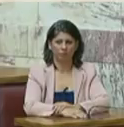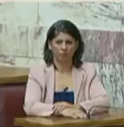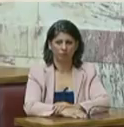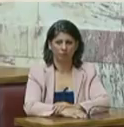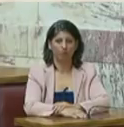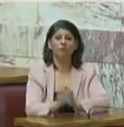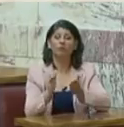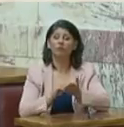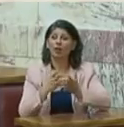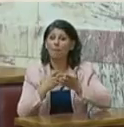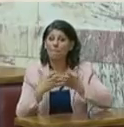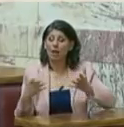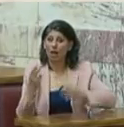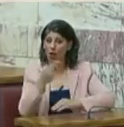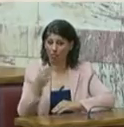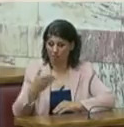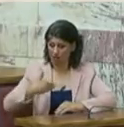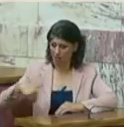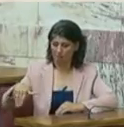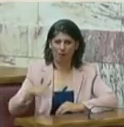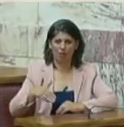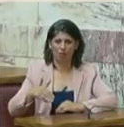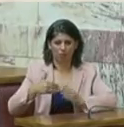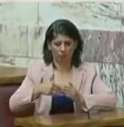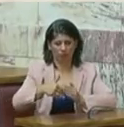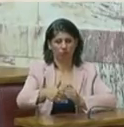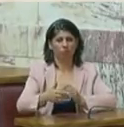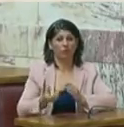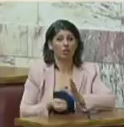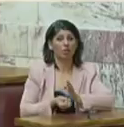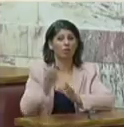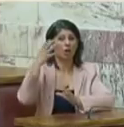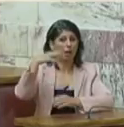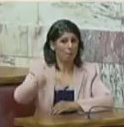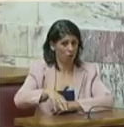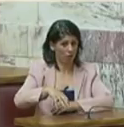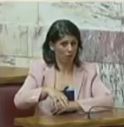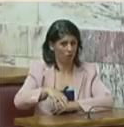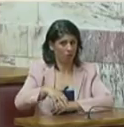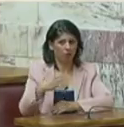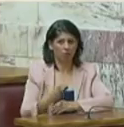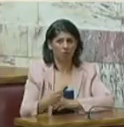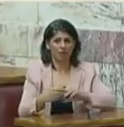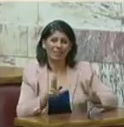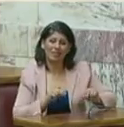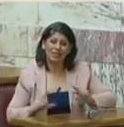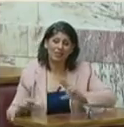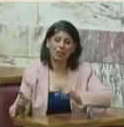μεγάλο ζήτημα για μας, για την επόμενη μέρα, για τη νέα εποχή, είναι οι συλλογικές